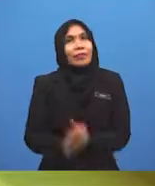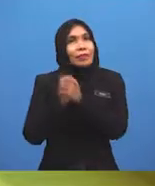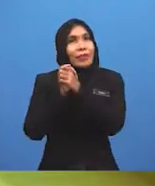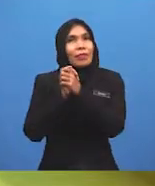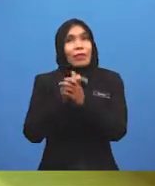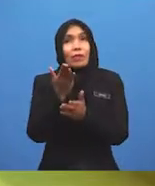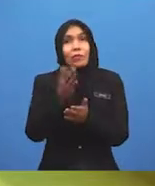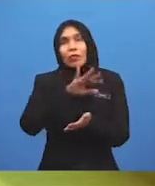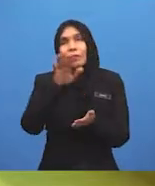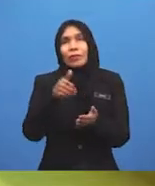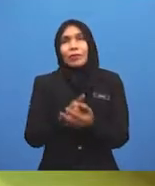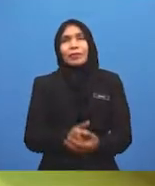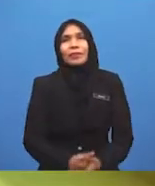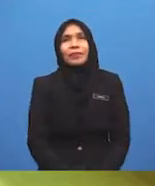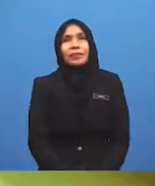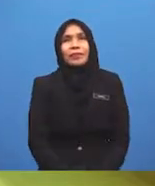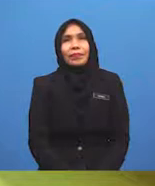Hebat kamu semua.